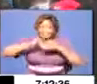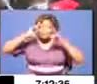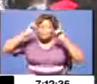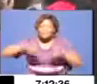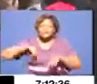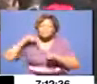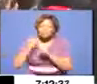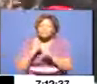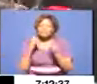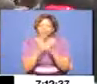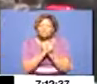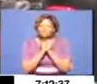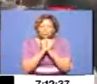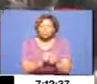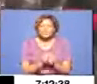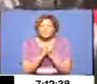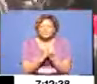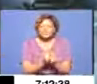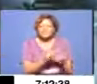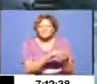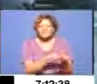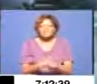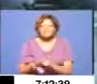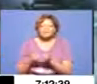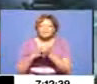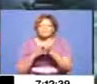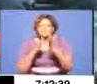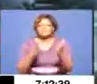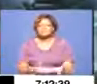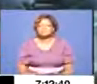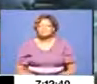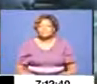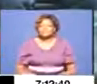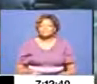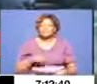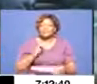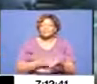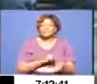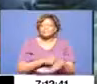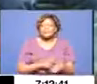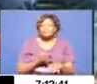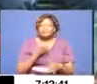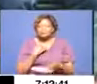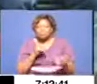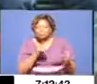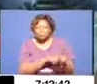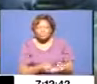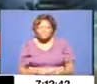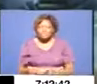kazi pamoja kama viongozi, tukitaka kama jamii